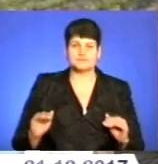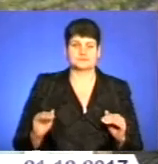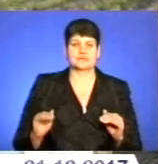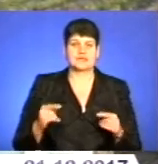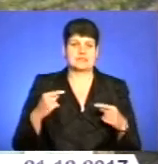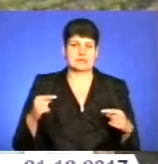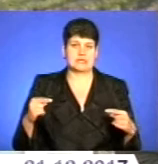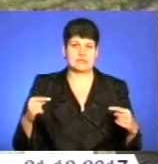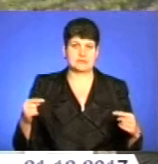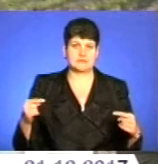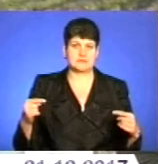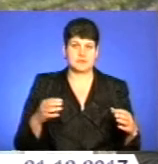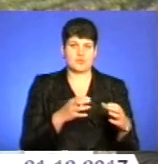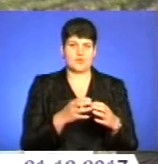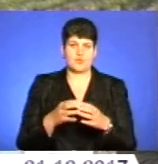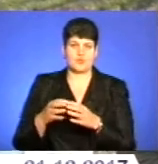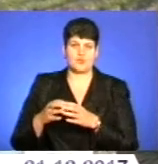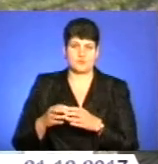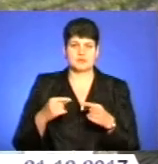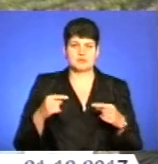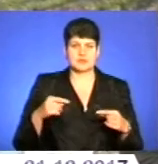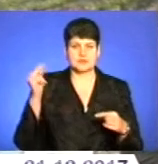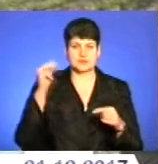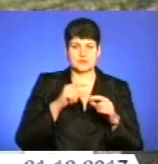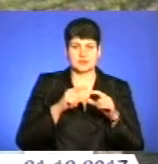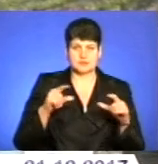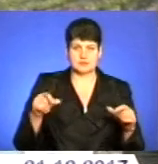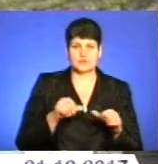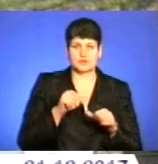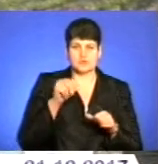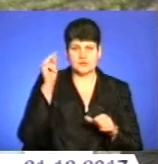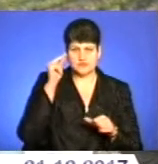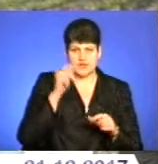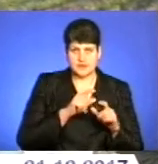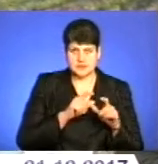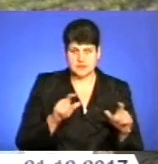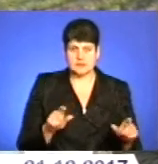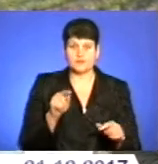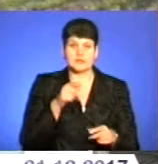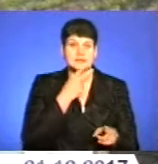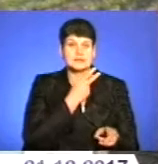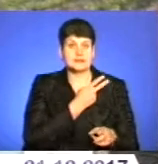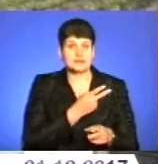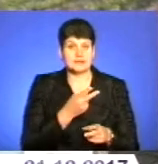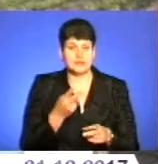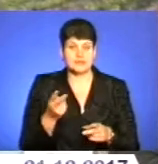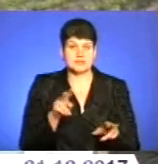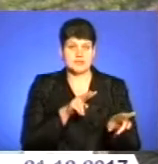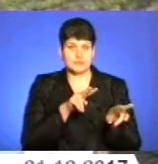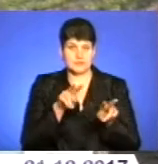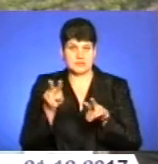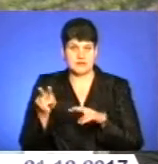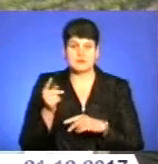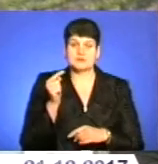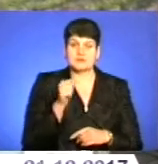різних громад, з різних загальноосвітніх, позашкільних навчальних закладів. Вони дивляться, спостерігають за тим,